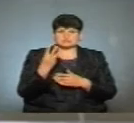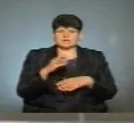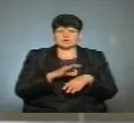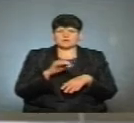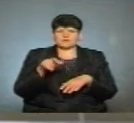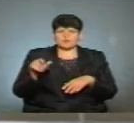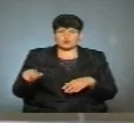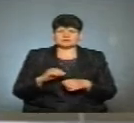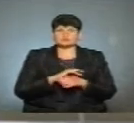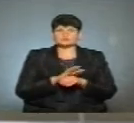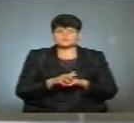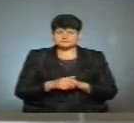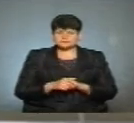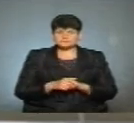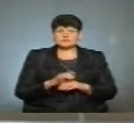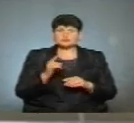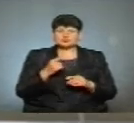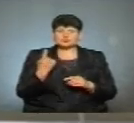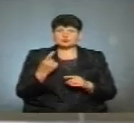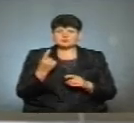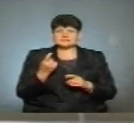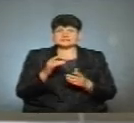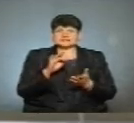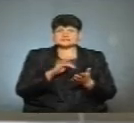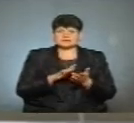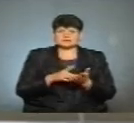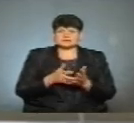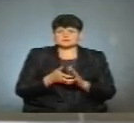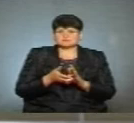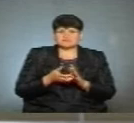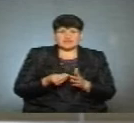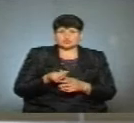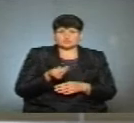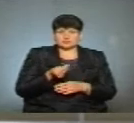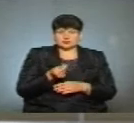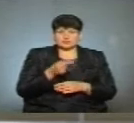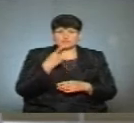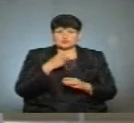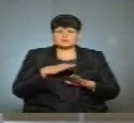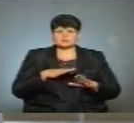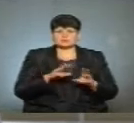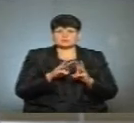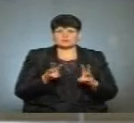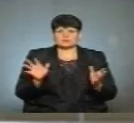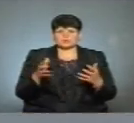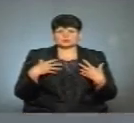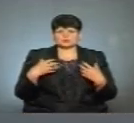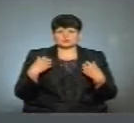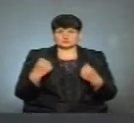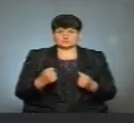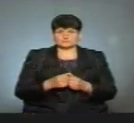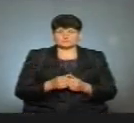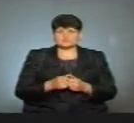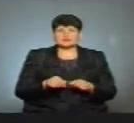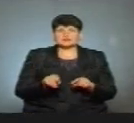Чому обласний фтизіопульмонологічний центр не дофінансували, заступниця міністра охорони здоров'я Ірина Микича коментує так.